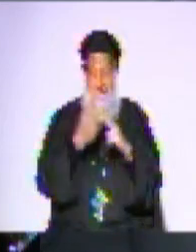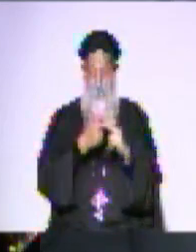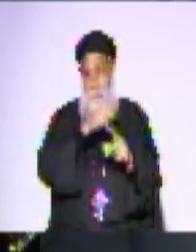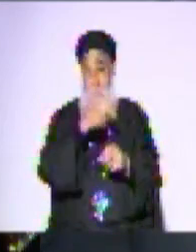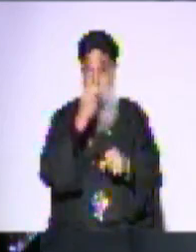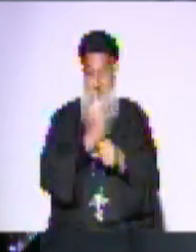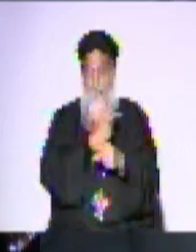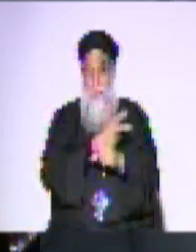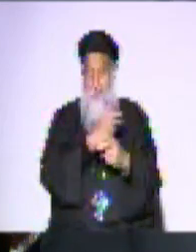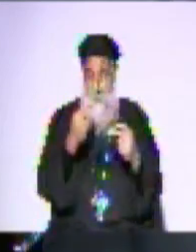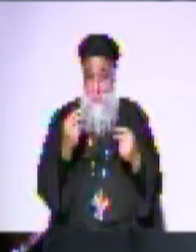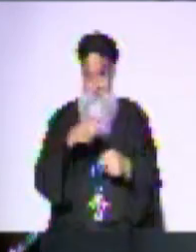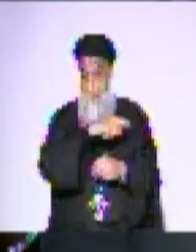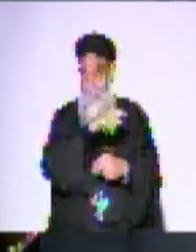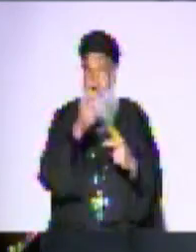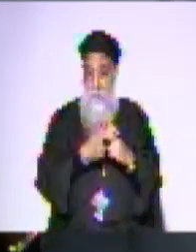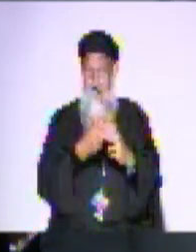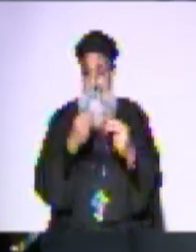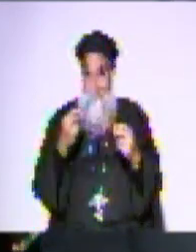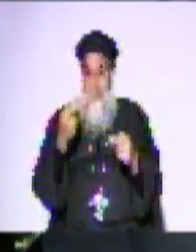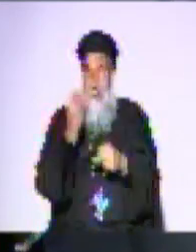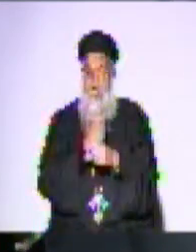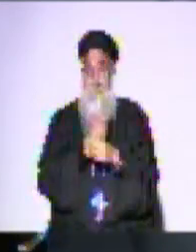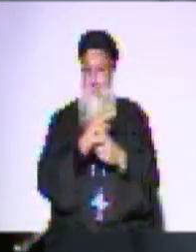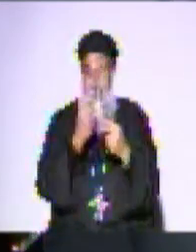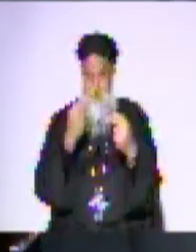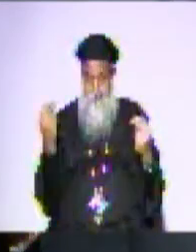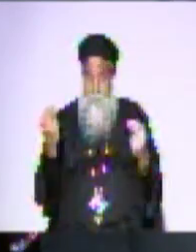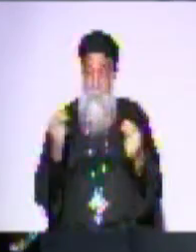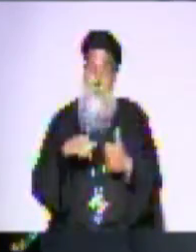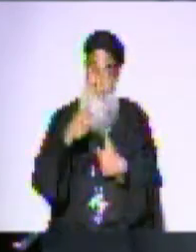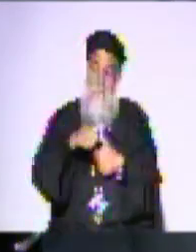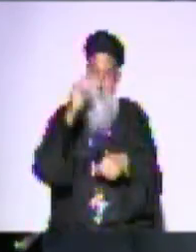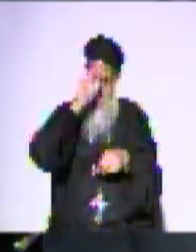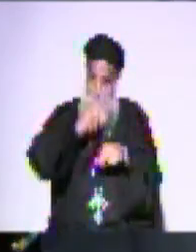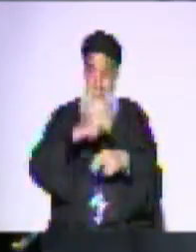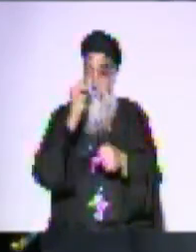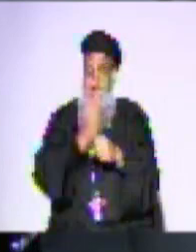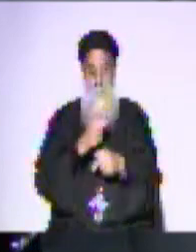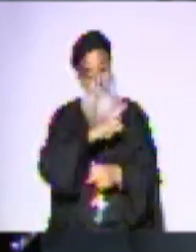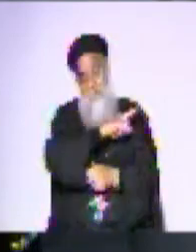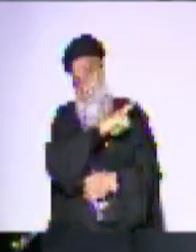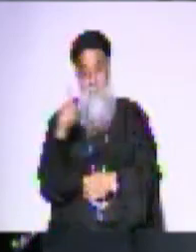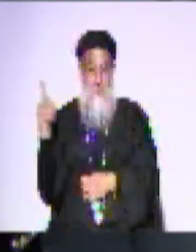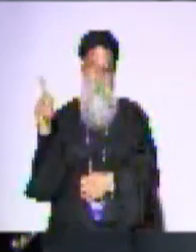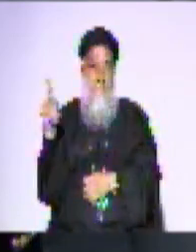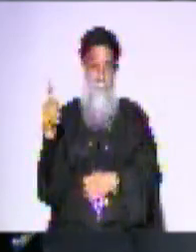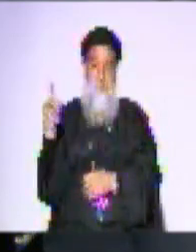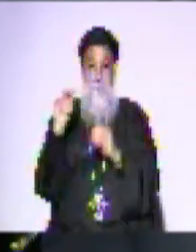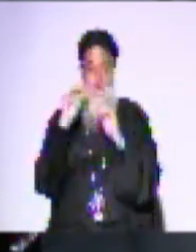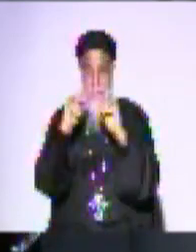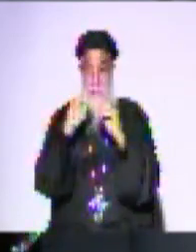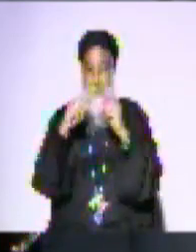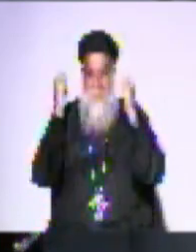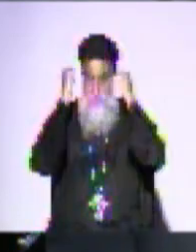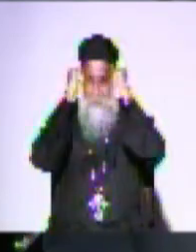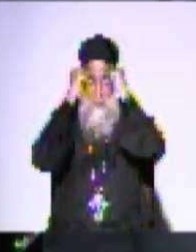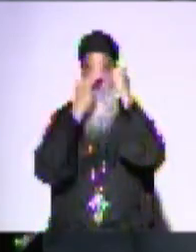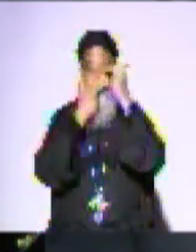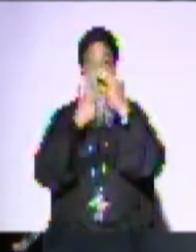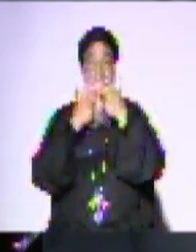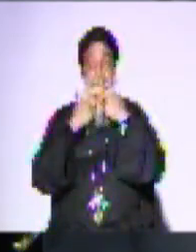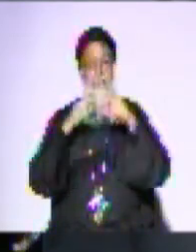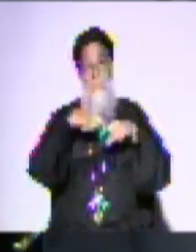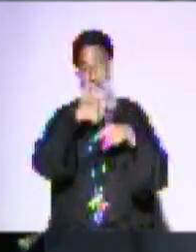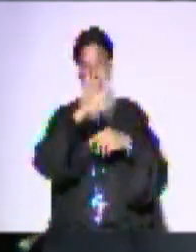خطاة أكثر من كل الجليليين لأنهم كبدوا مثل هذا؟ كلا أقول لكم بل إن لم تتوبوا